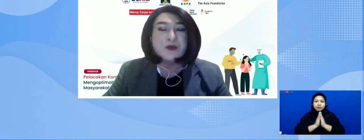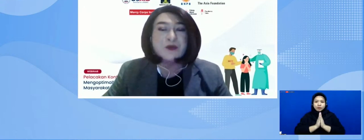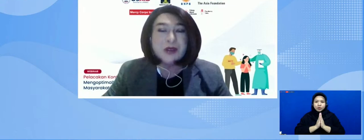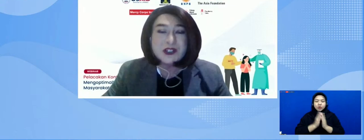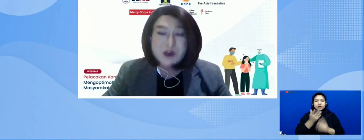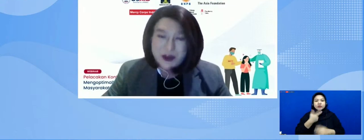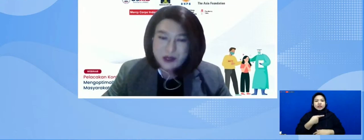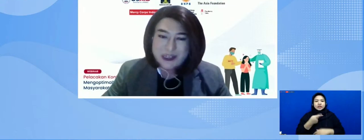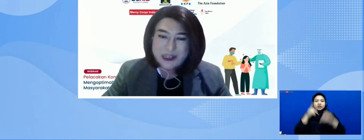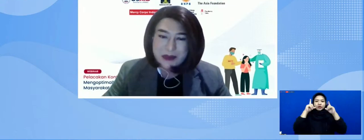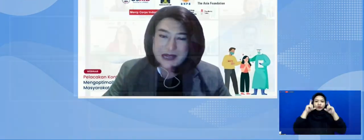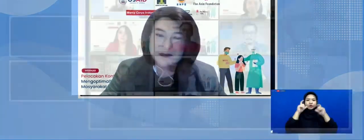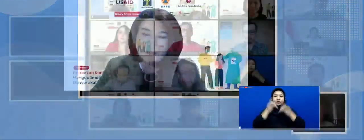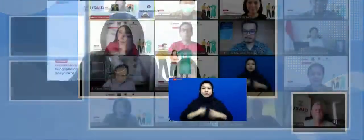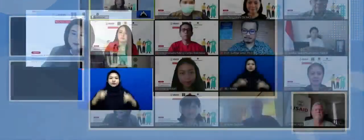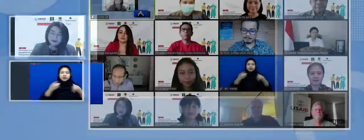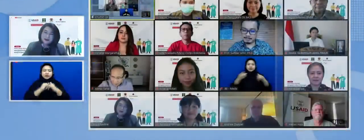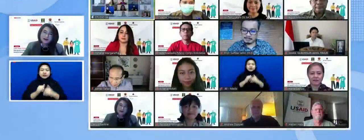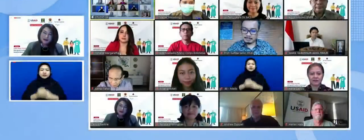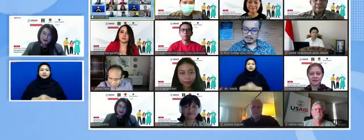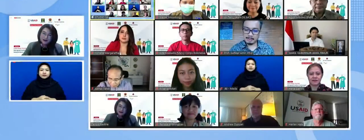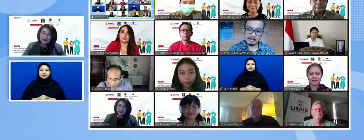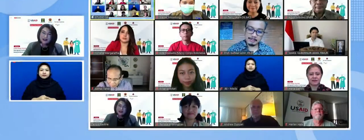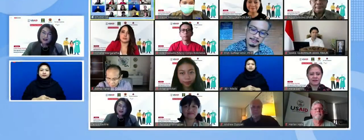kita bersua foto bersama.